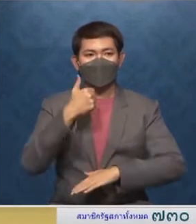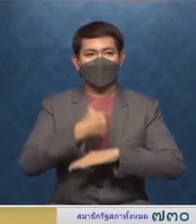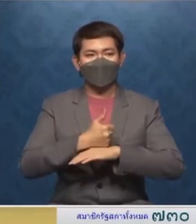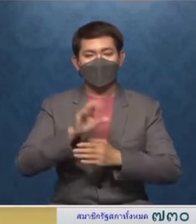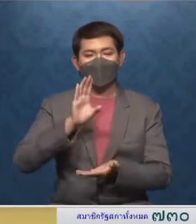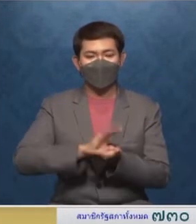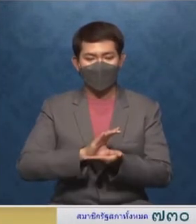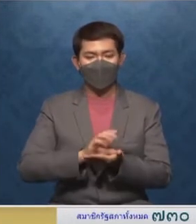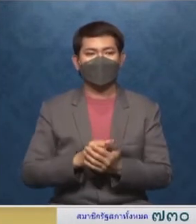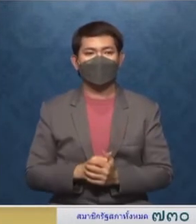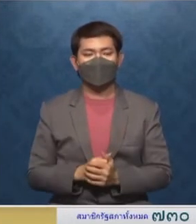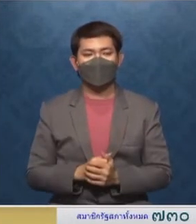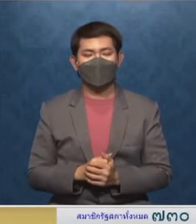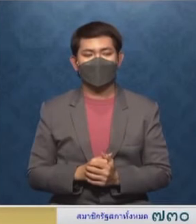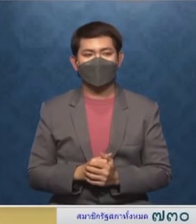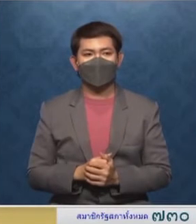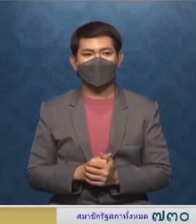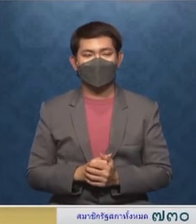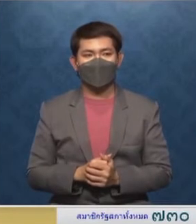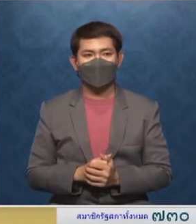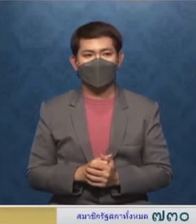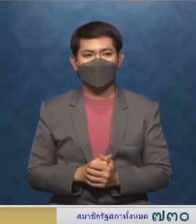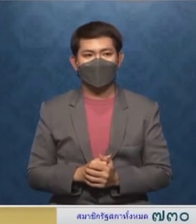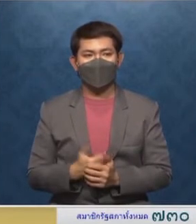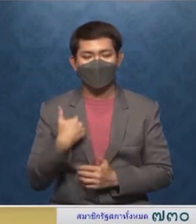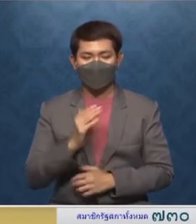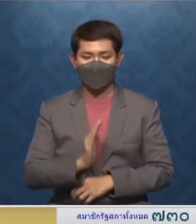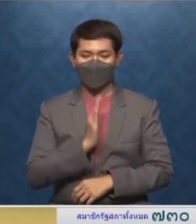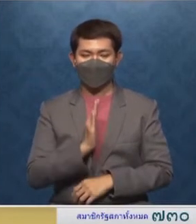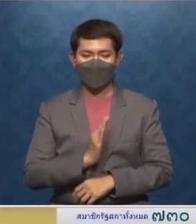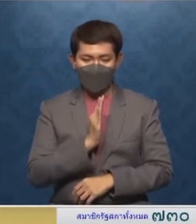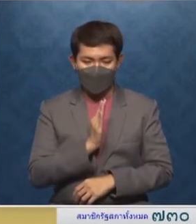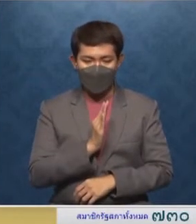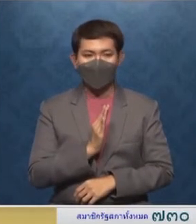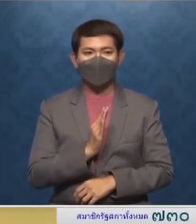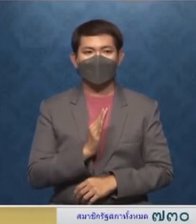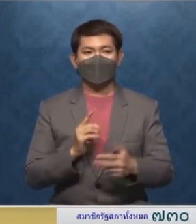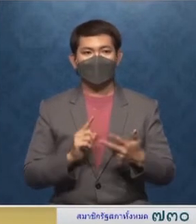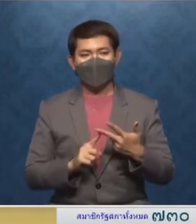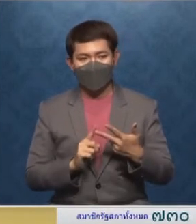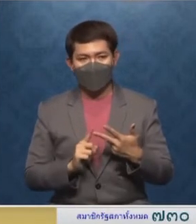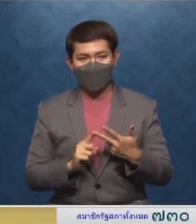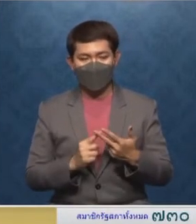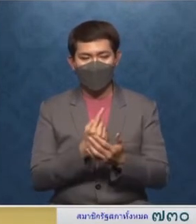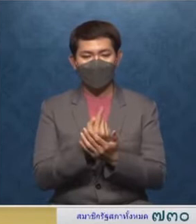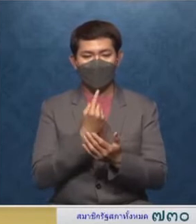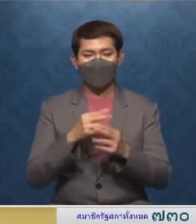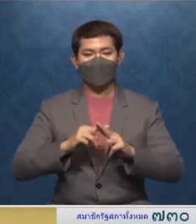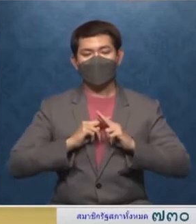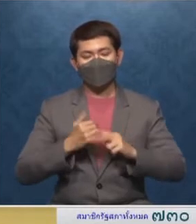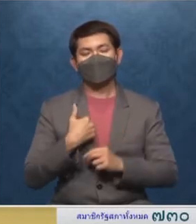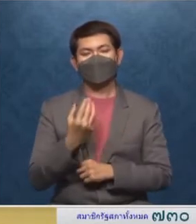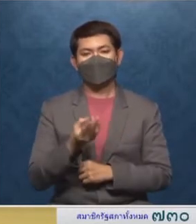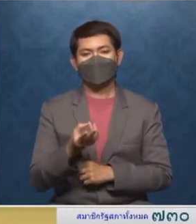มาณนะครับแล้วก็มีนอกจากนั้นก็มีผู้ทรงคุณวุฒิแล้วก็มีผู้ที่มาจากภาคเอกชนเนี่ยมีน้อยน